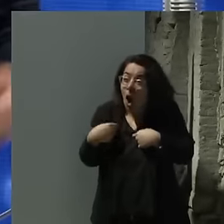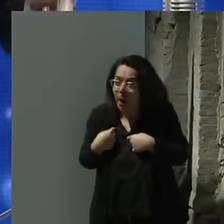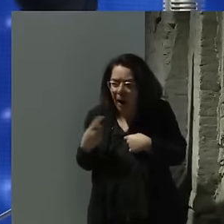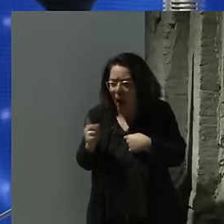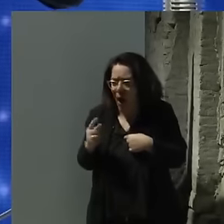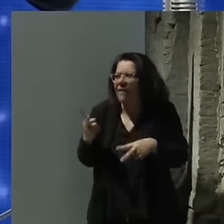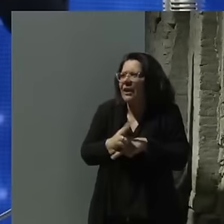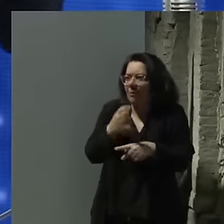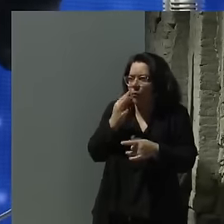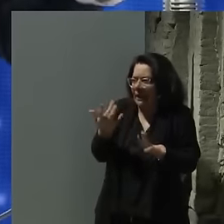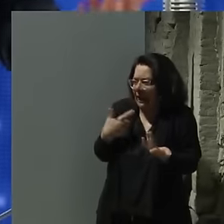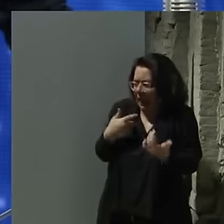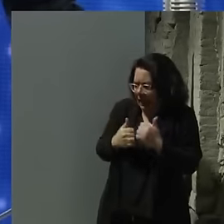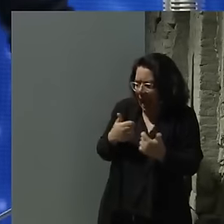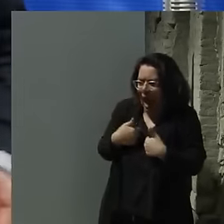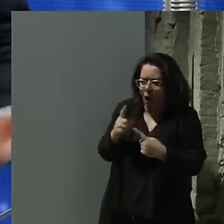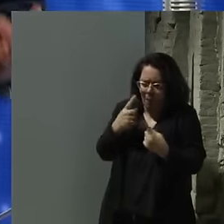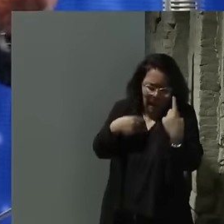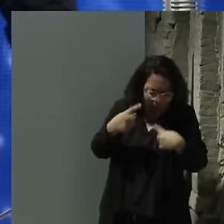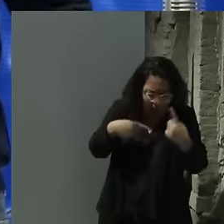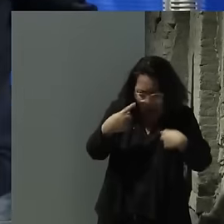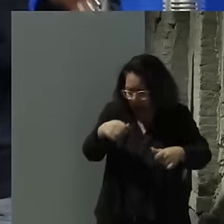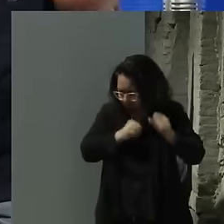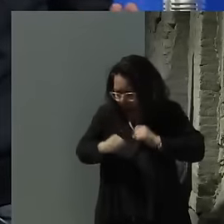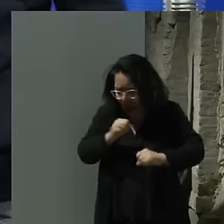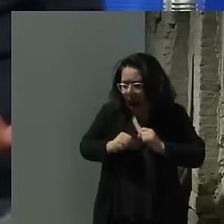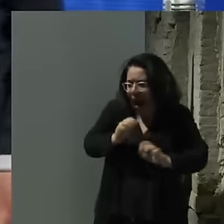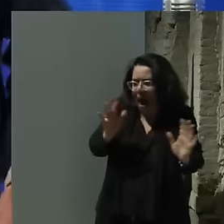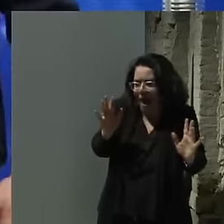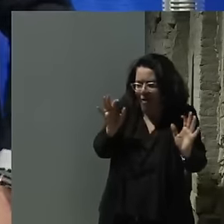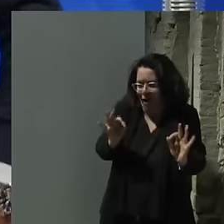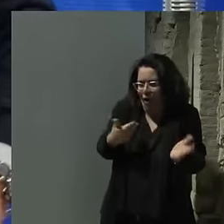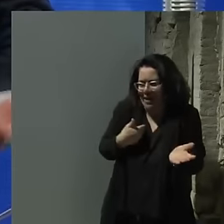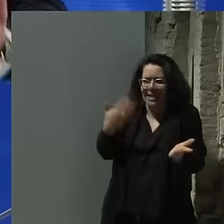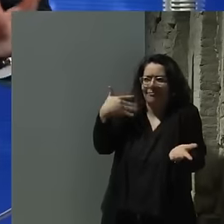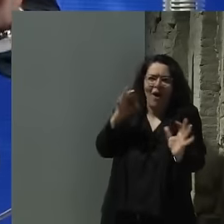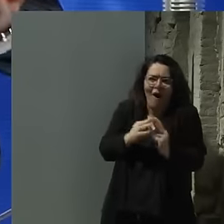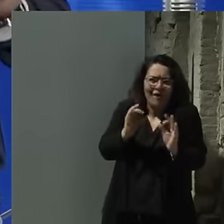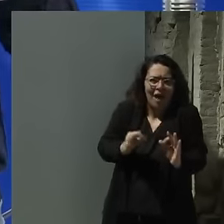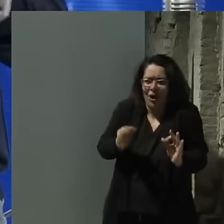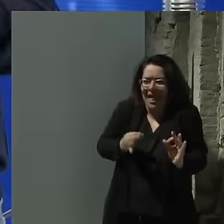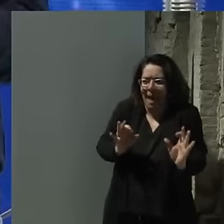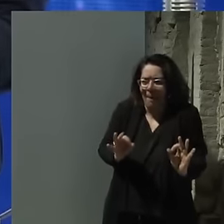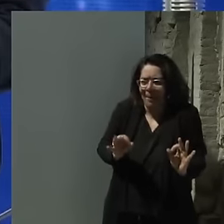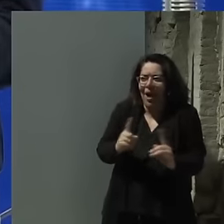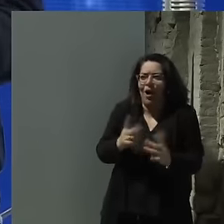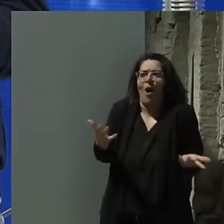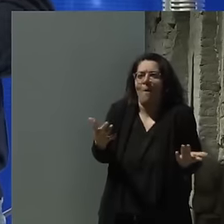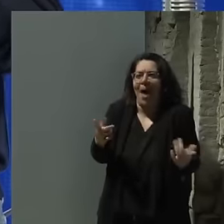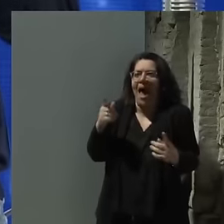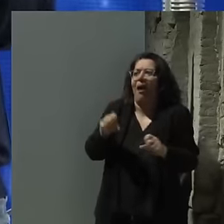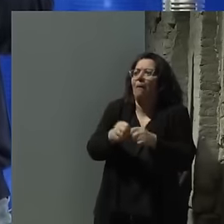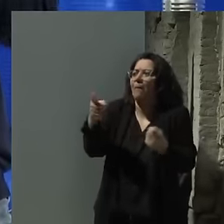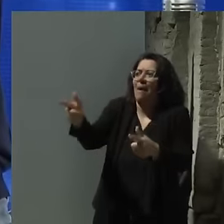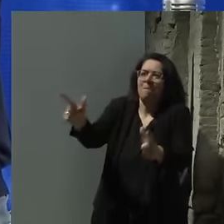io, si piangono addosso. Lo dico proprio brutta, ma lo sono stato anch'io. È come se tu vivessi avendo il monopolio del